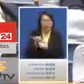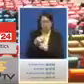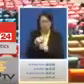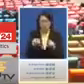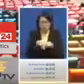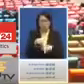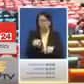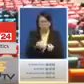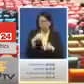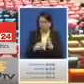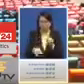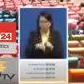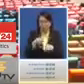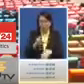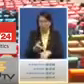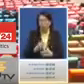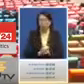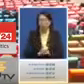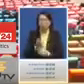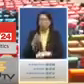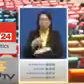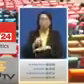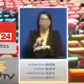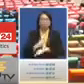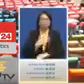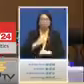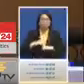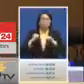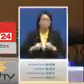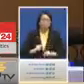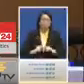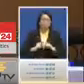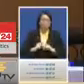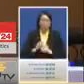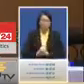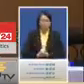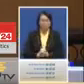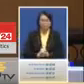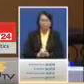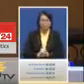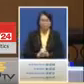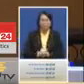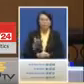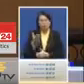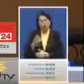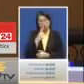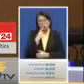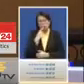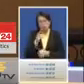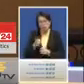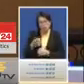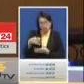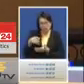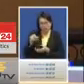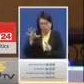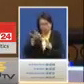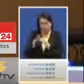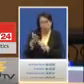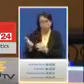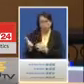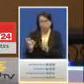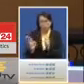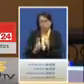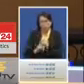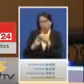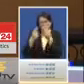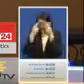ครับผมวินิจฉัยเลยครับคือเรื่องนี้ที่พาดพิงท่านอุตมะในบ่อยแล้วท่านก็จะอ้างว่าเกี่ยวกับ